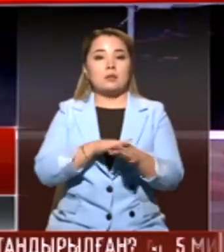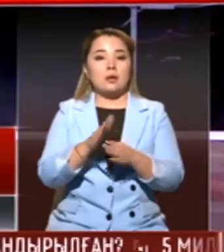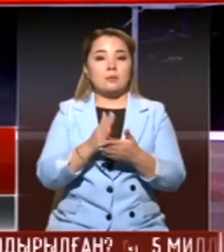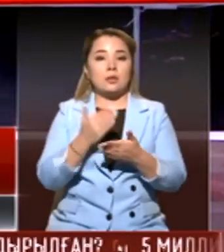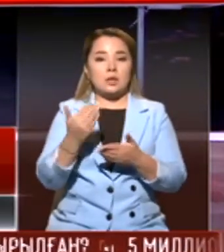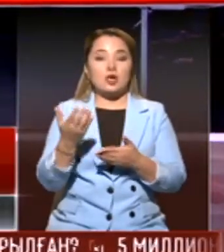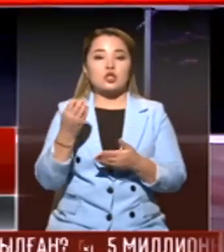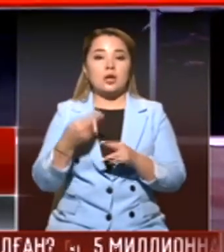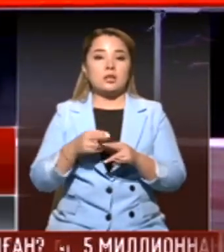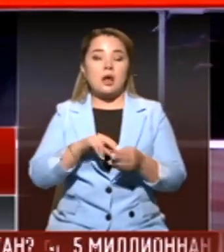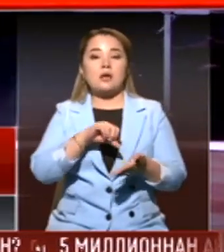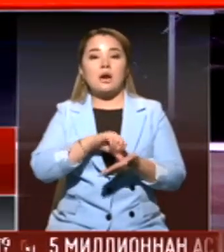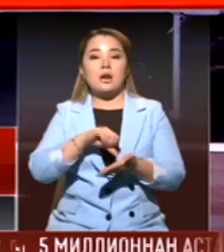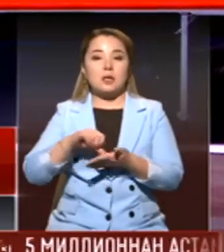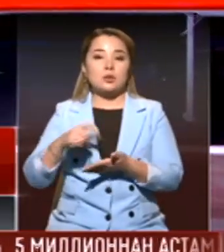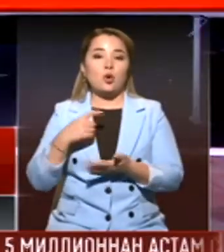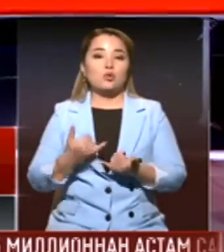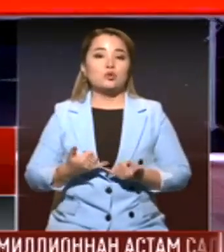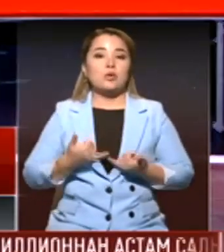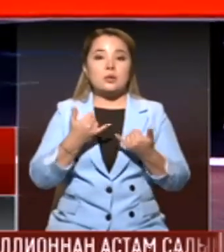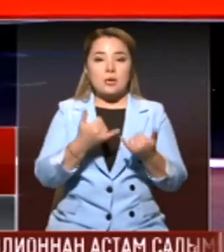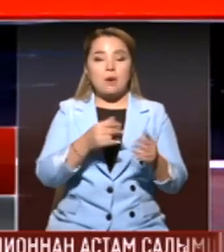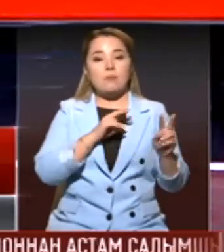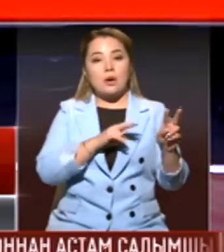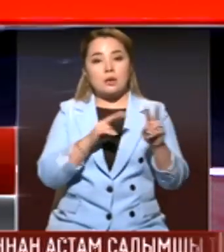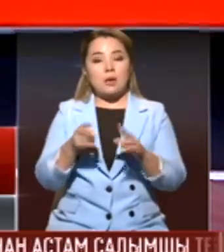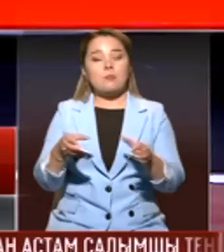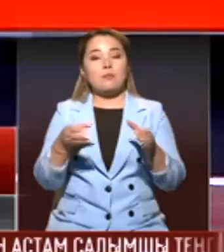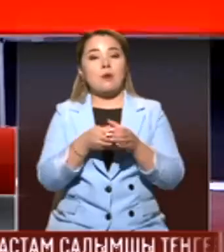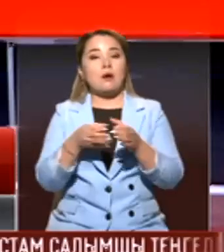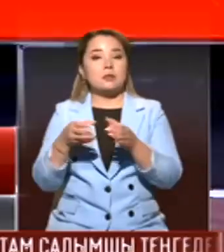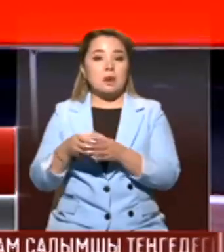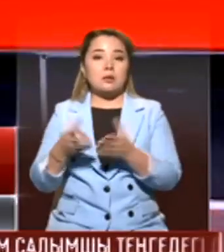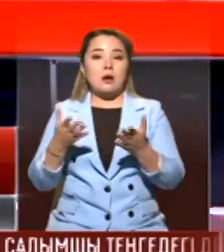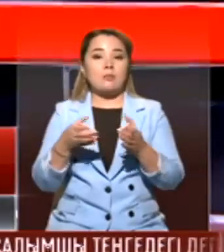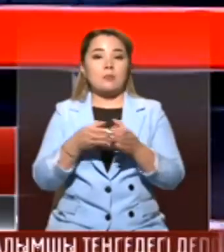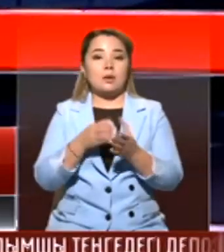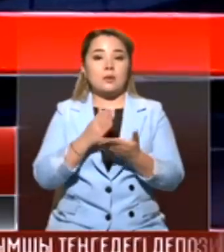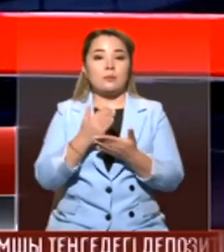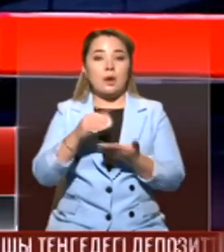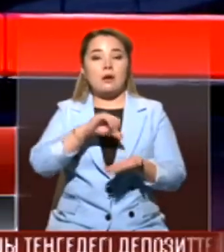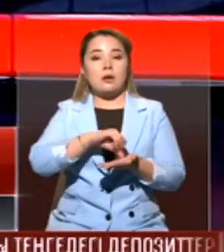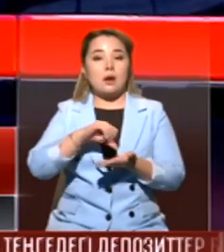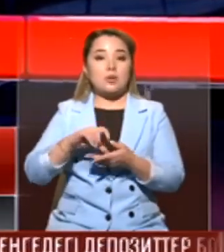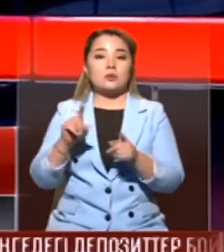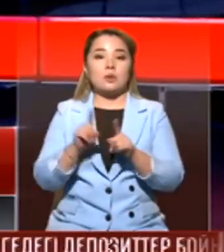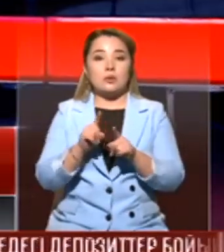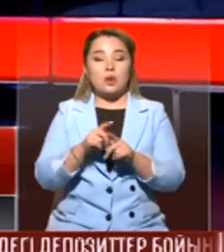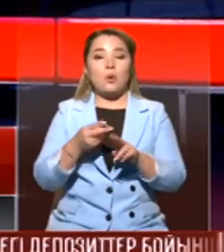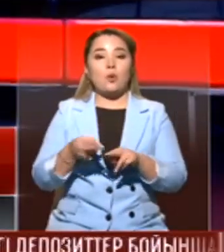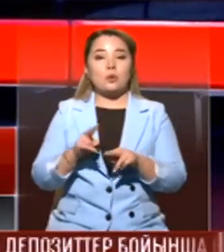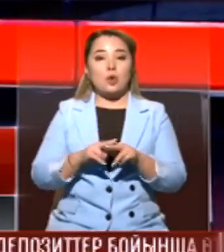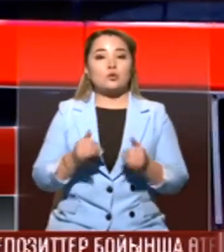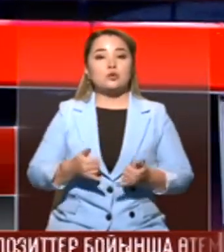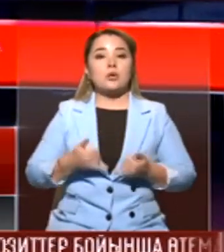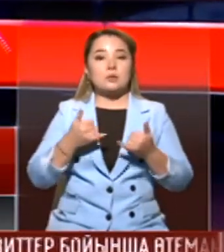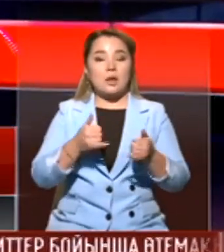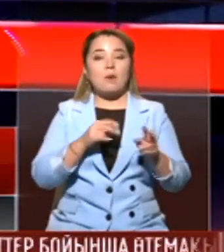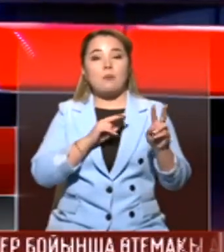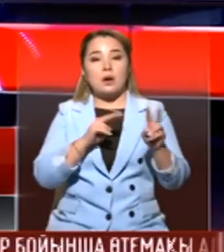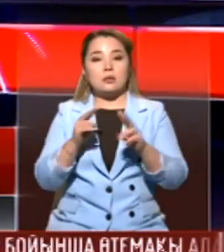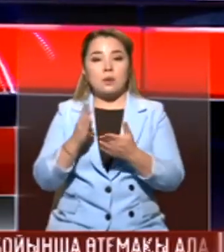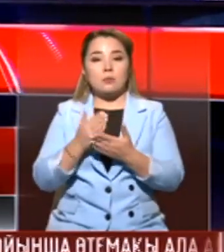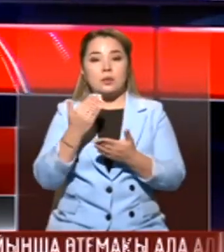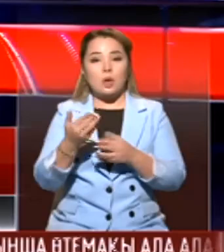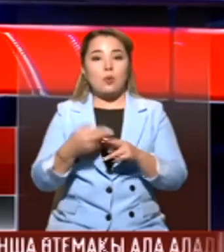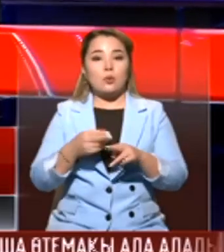және кандидаттардың өздерінің ұсынатын бақылаушылар бар. Яғни партиялардан, қандай бір партиялардан кандидат шығып жатса, олар ұсынатын бақылаушылар бар.